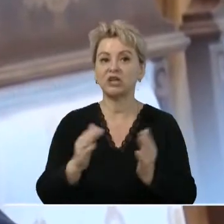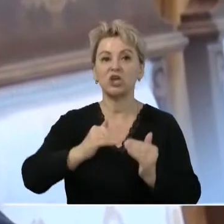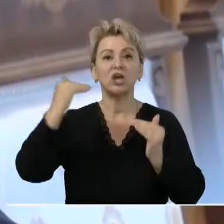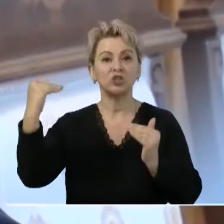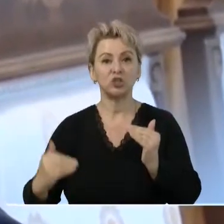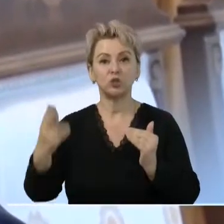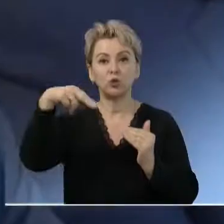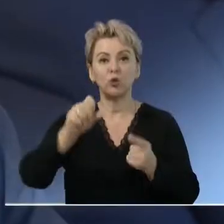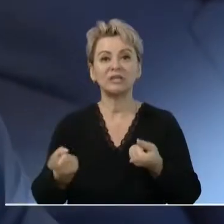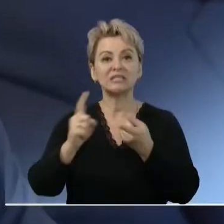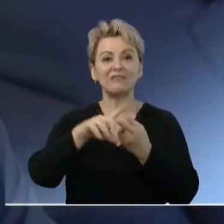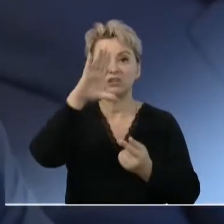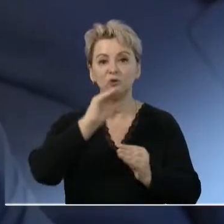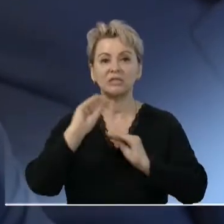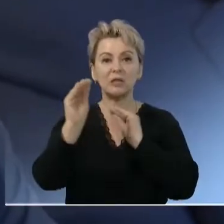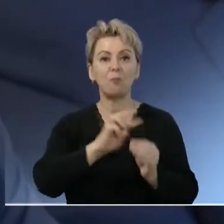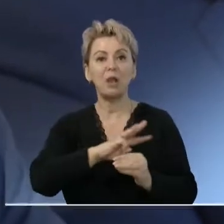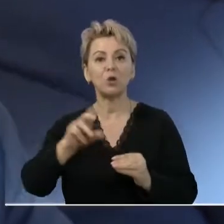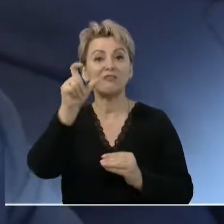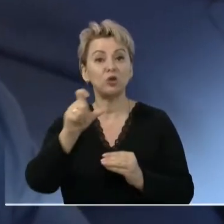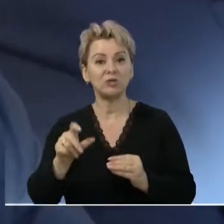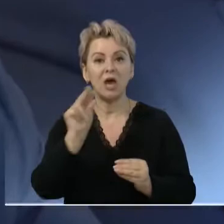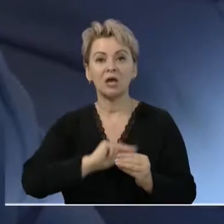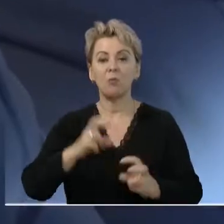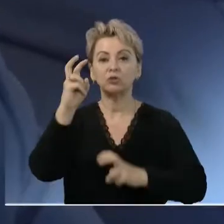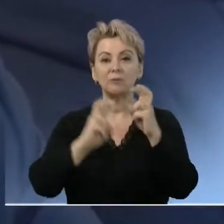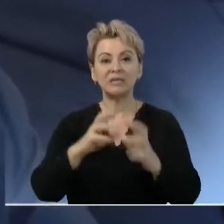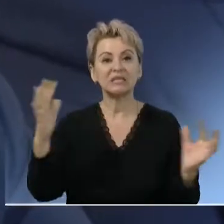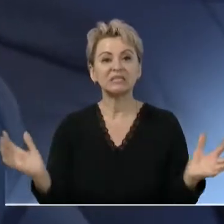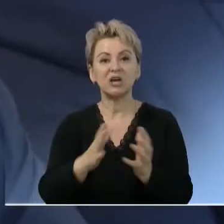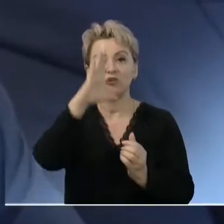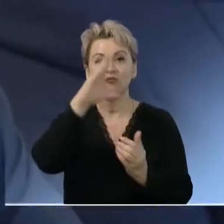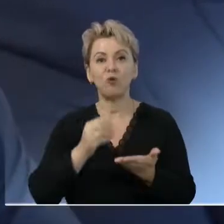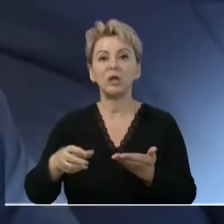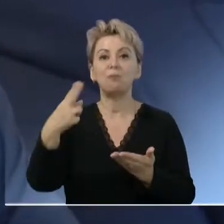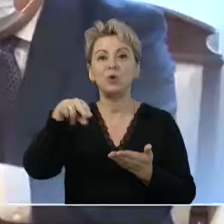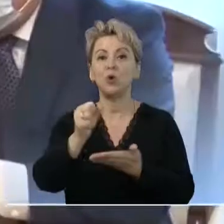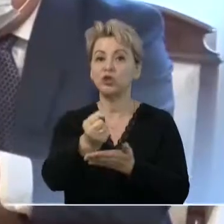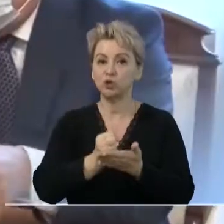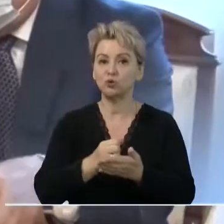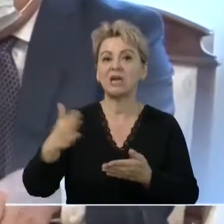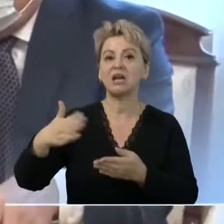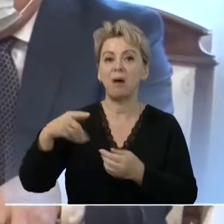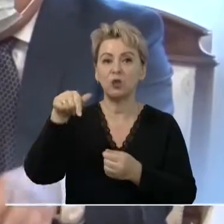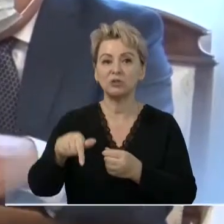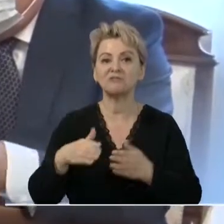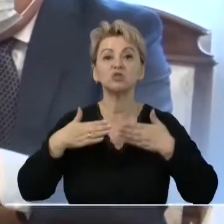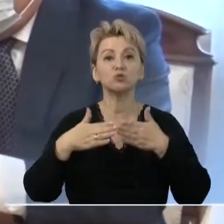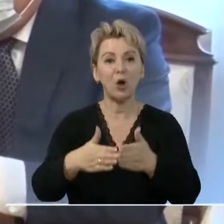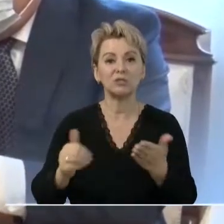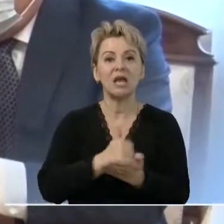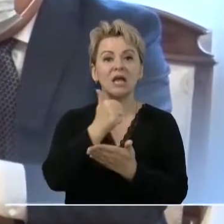Дона зависит водоснабжение миллионов людей, работа предприятий, сохранение водных биоресурсов, рыболовство и